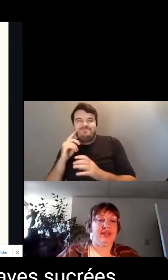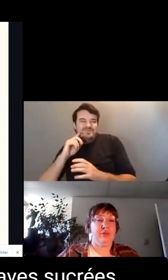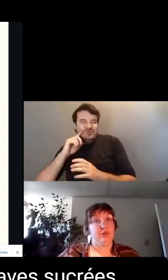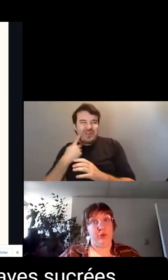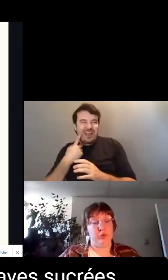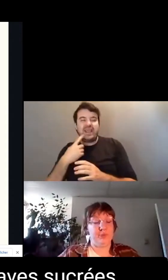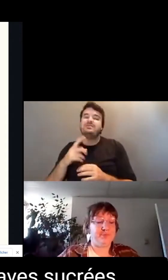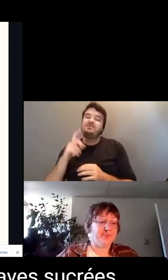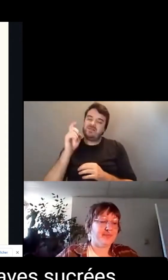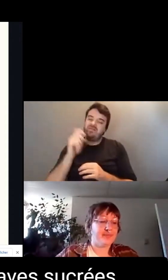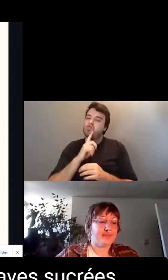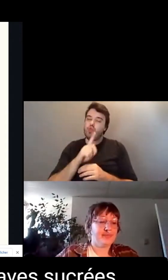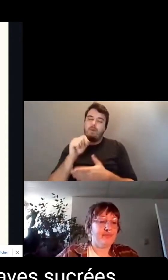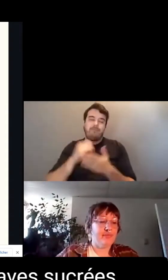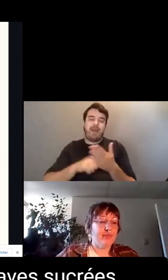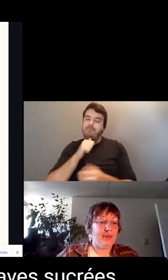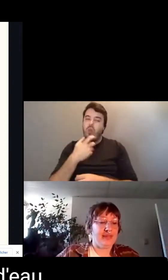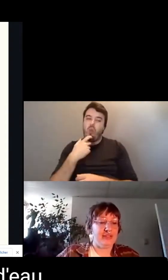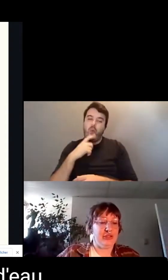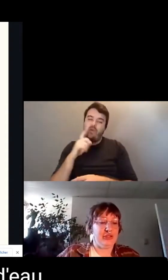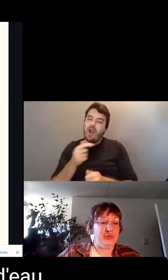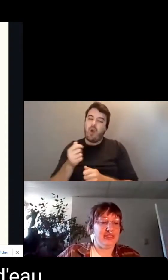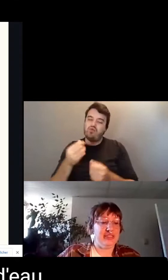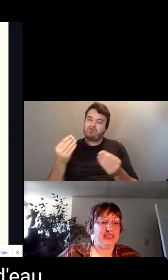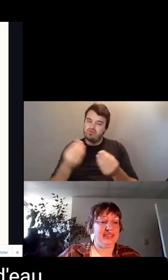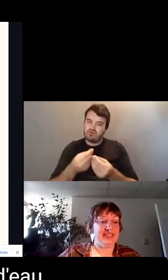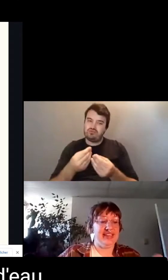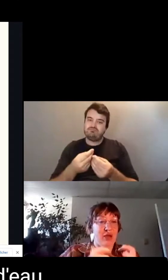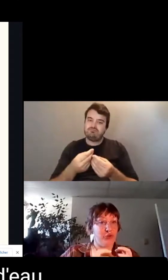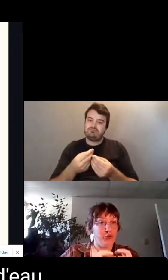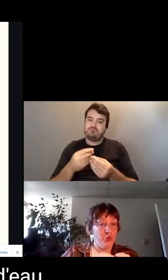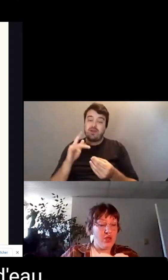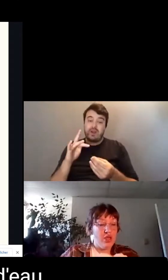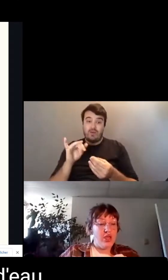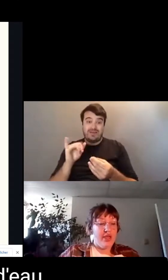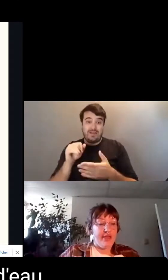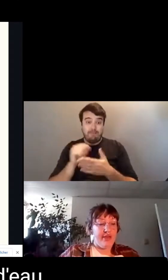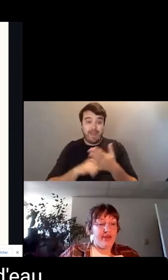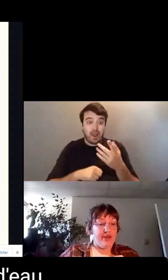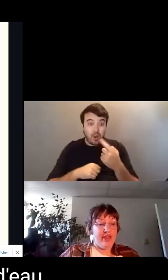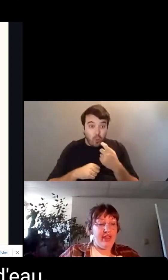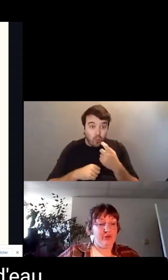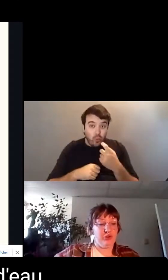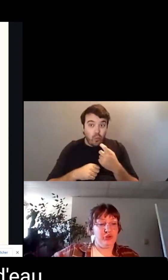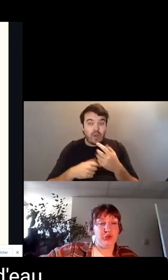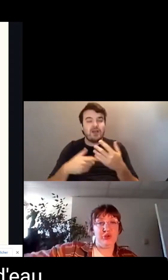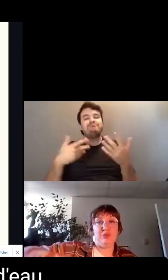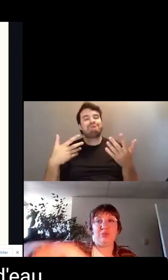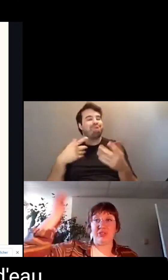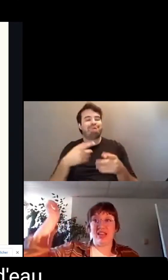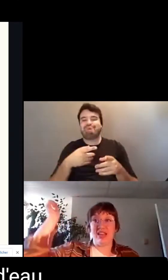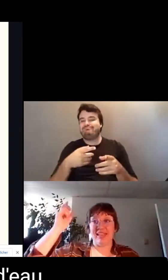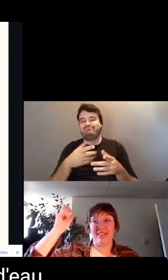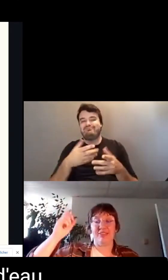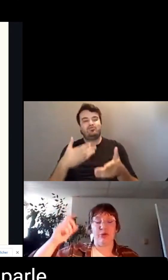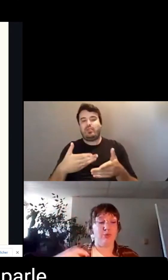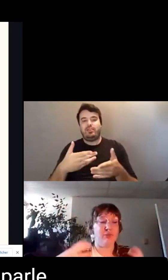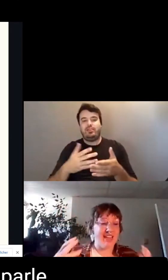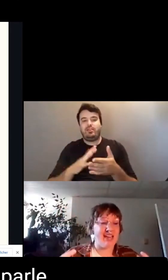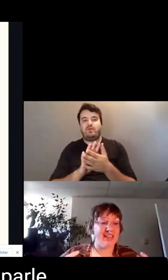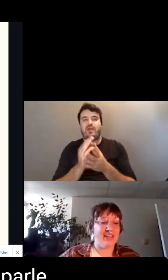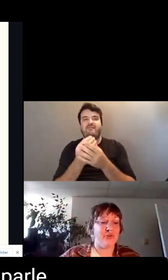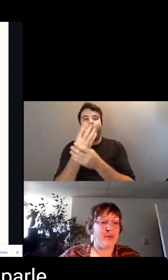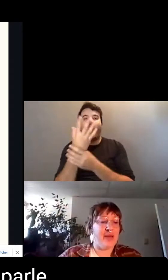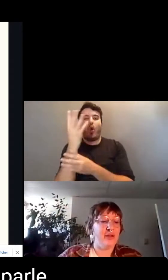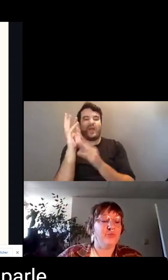assurer qu'elles ne manquent pas d'eau. Parce que aussi, si elles manquent d'eau, elle va juste tout de suite monter en graines. Donc,